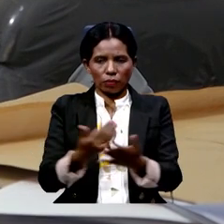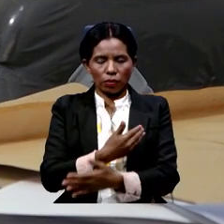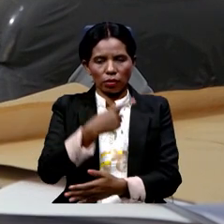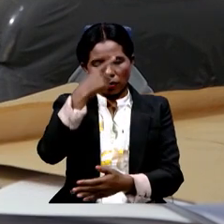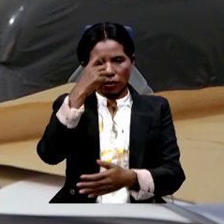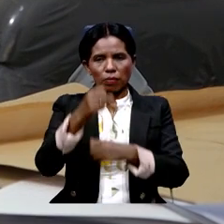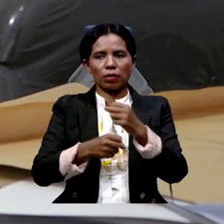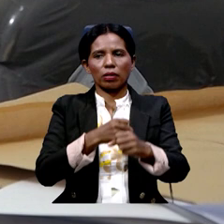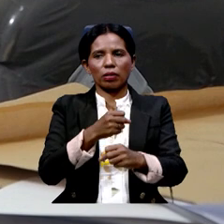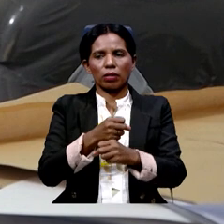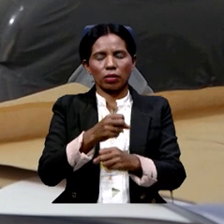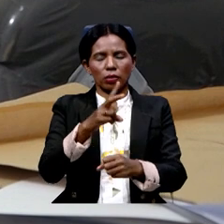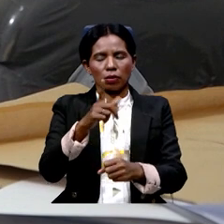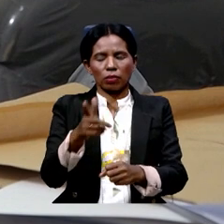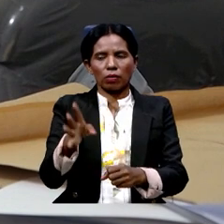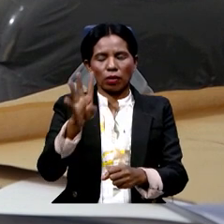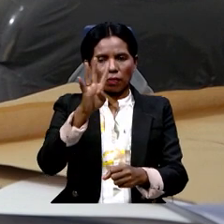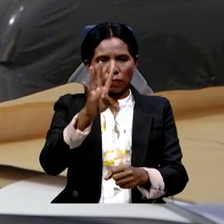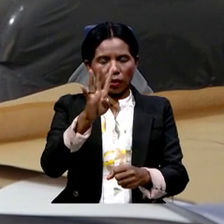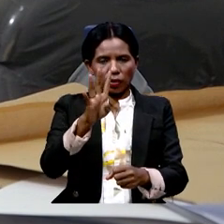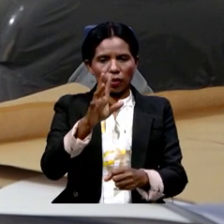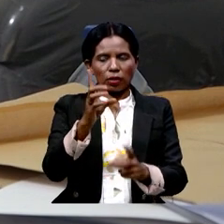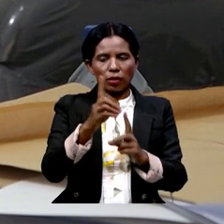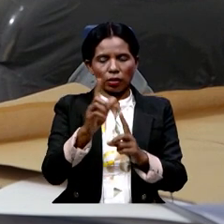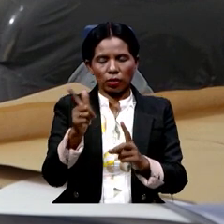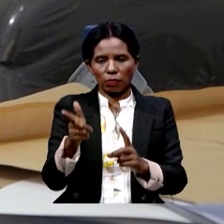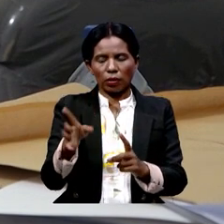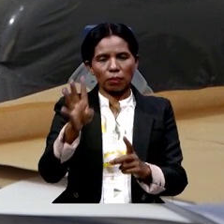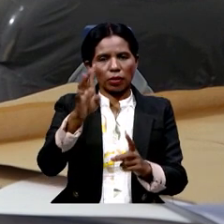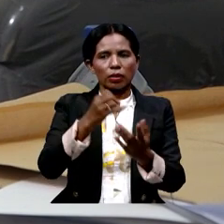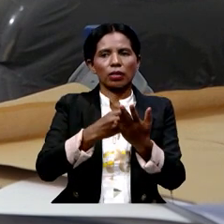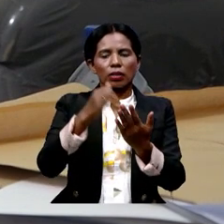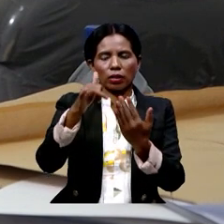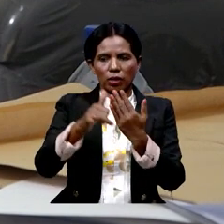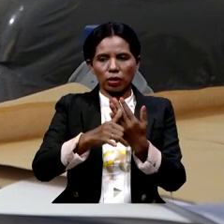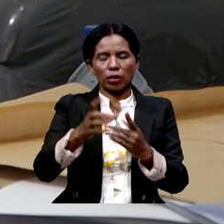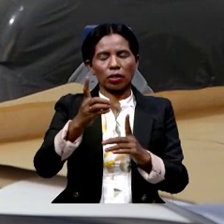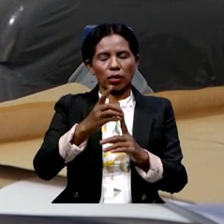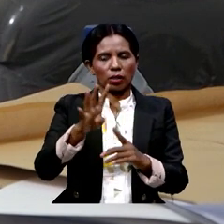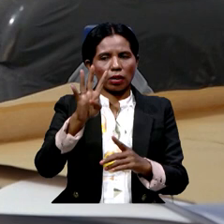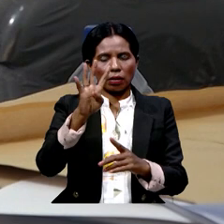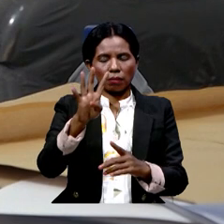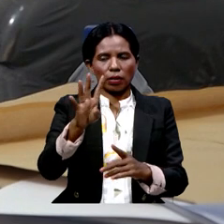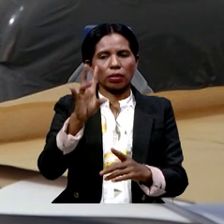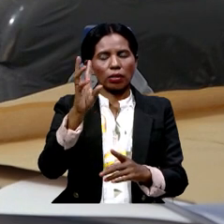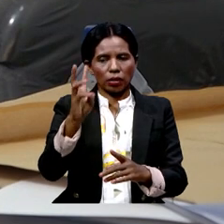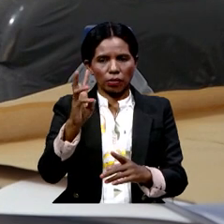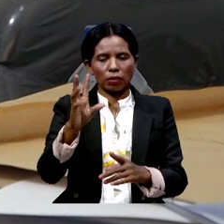letivo 2024 ne ia dia 4 de janeiro lolos ne dia 5 dia 6 ne ami ha na mai